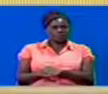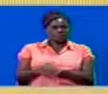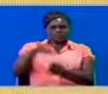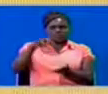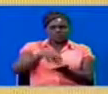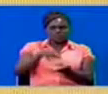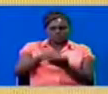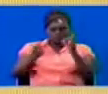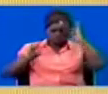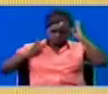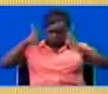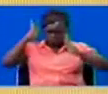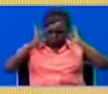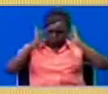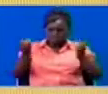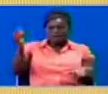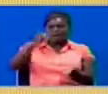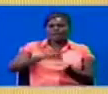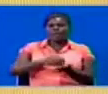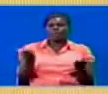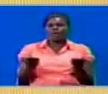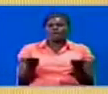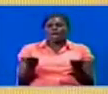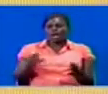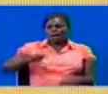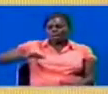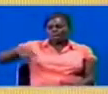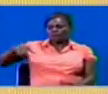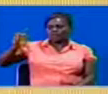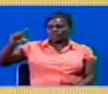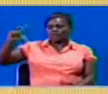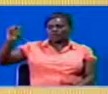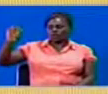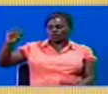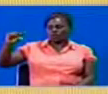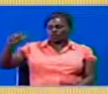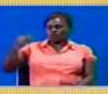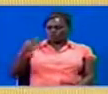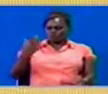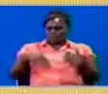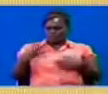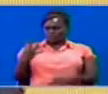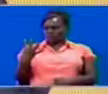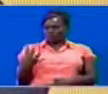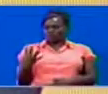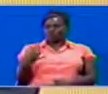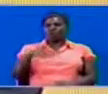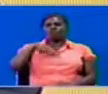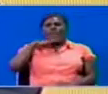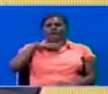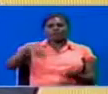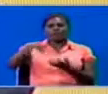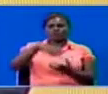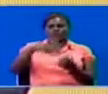Hali ya wasiwasi imezuka tena katika eneo la mlima Elgon, huku watu wanne wakiuawa katika mazingira ya kutatanisha katika muda wa